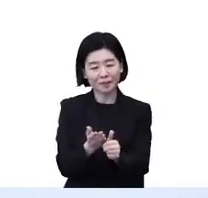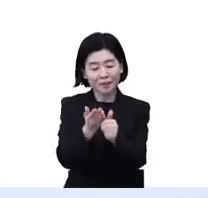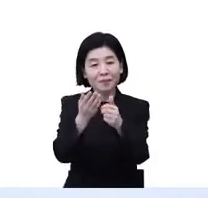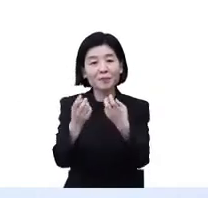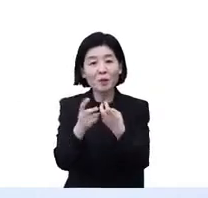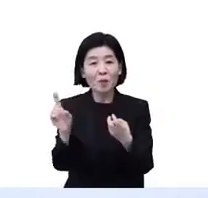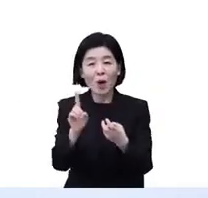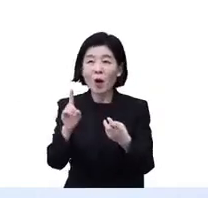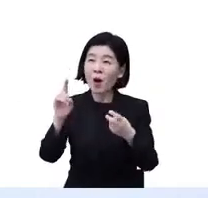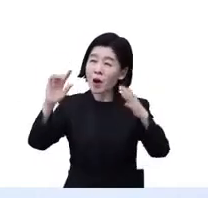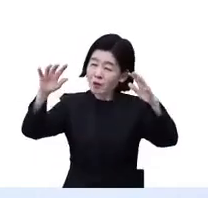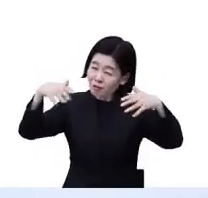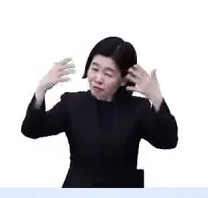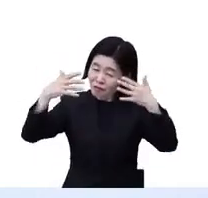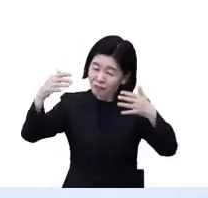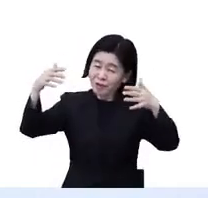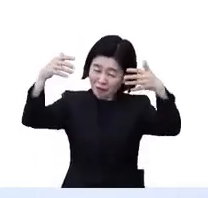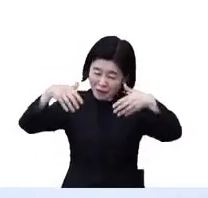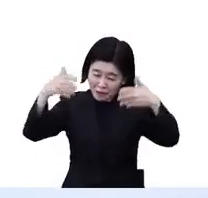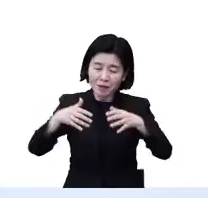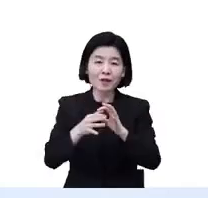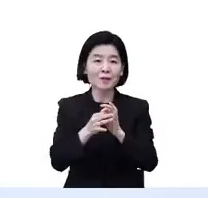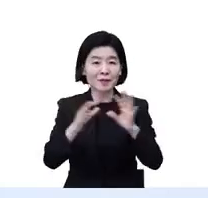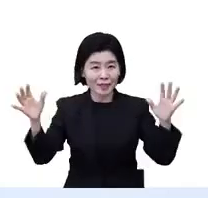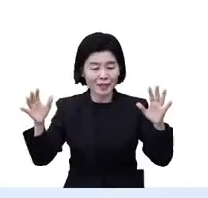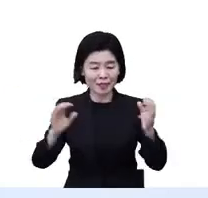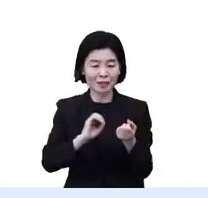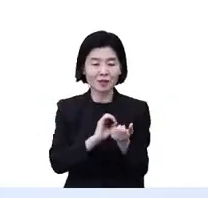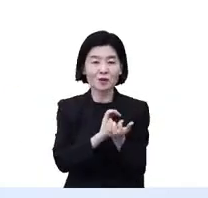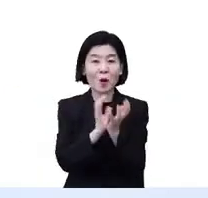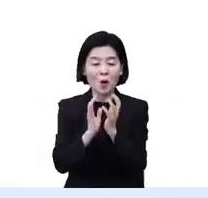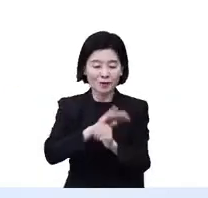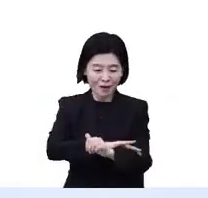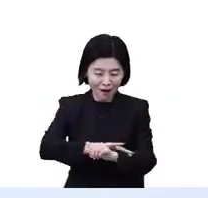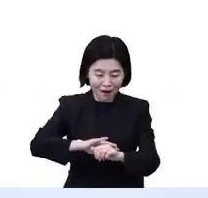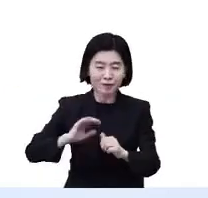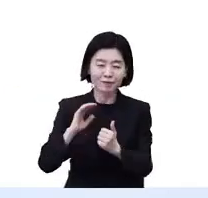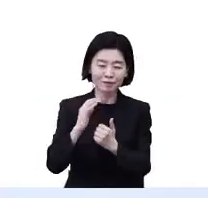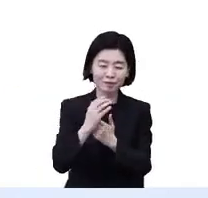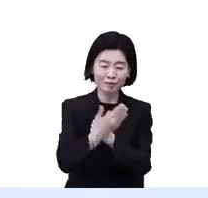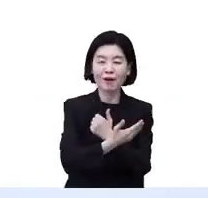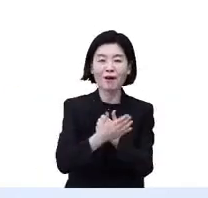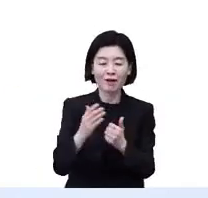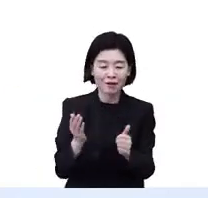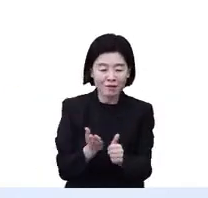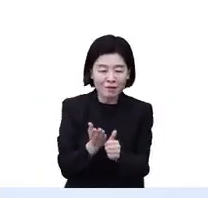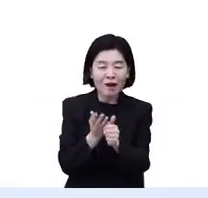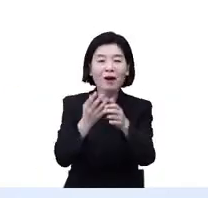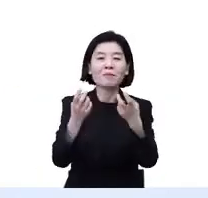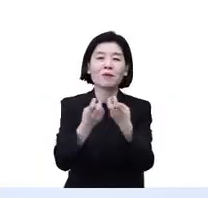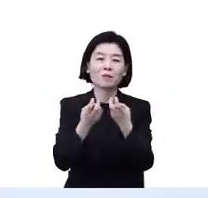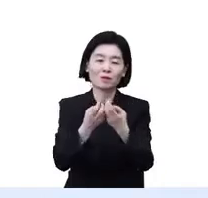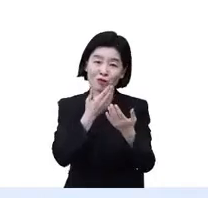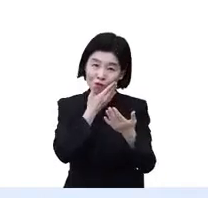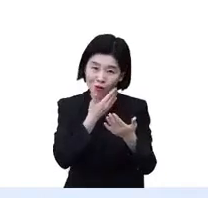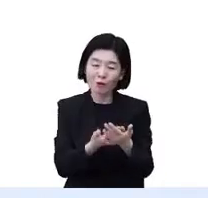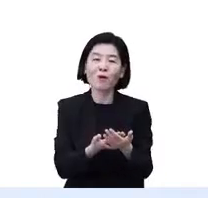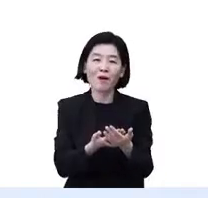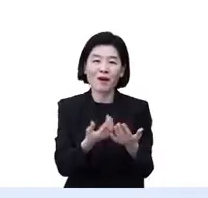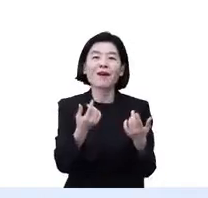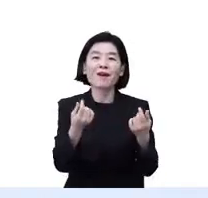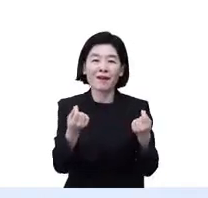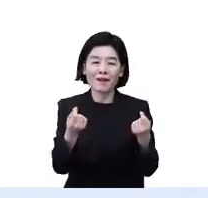바람이 불어도 꽃이 안전하고 예쁘게 자랄 수 있도록 그 방법을 아시는 게 중요할 것 같습니다.